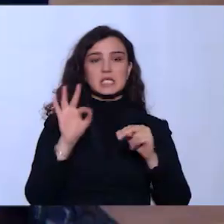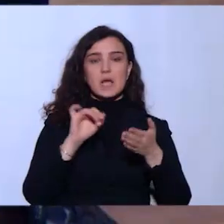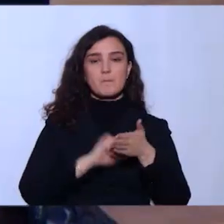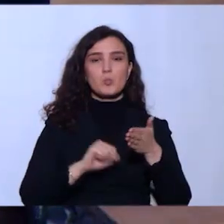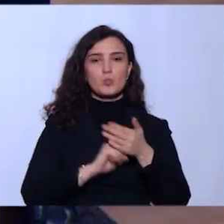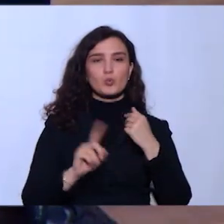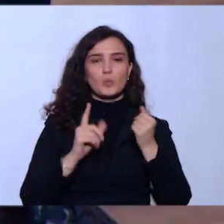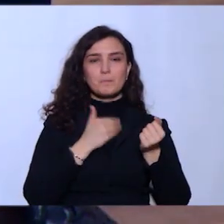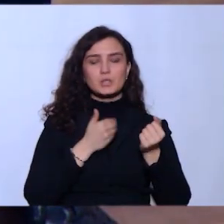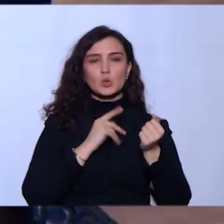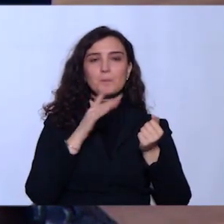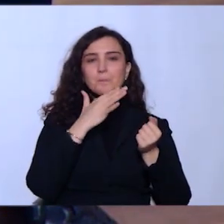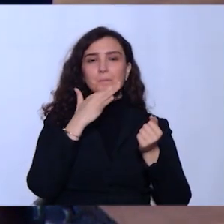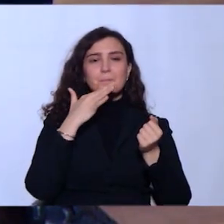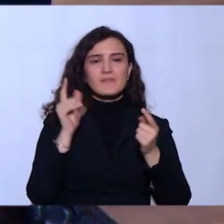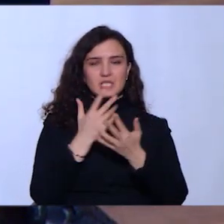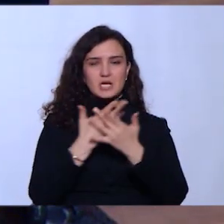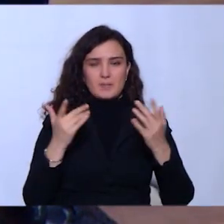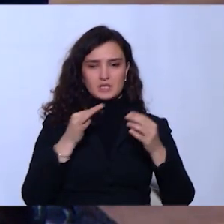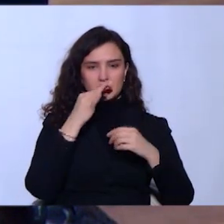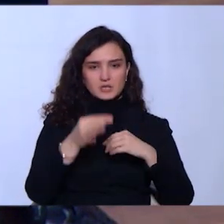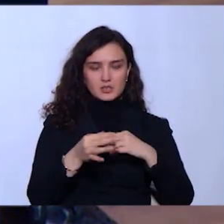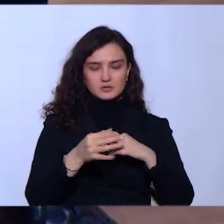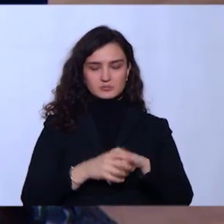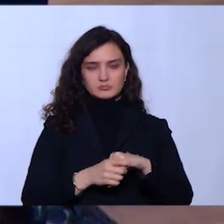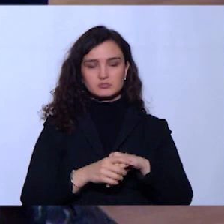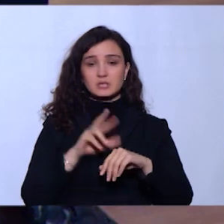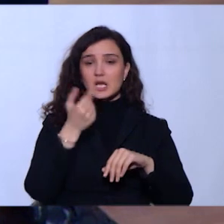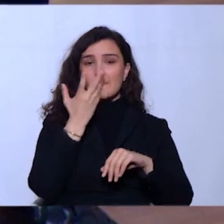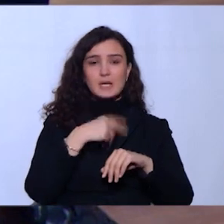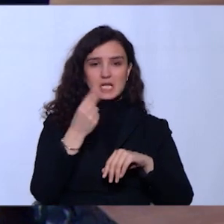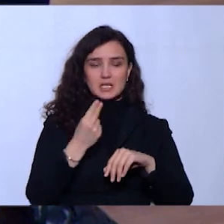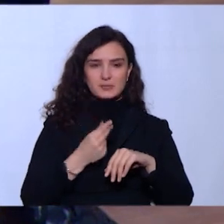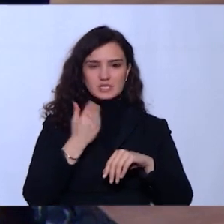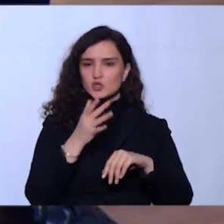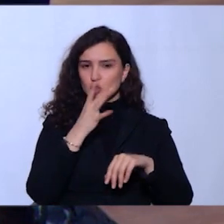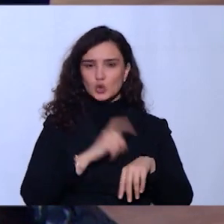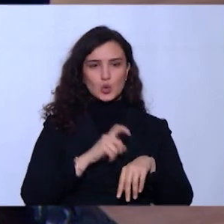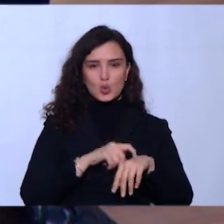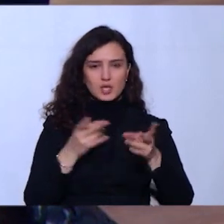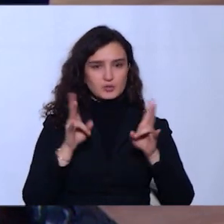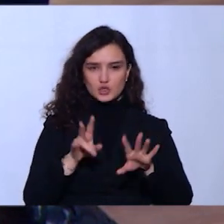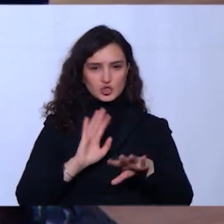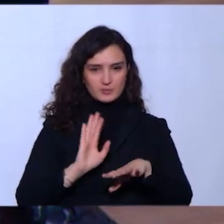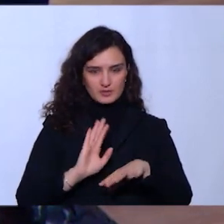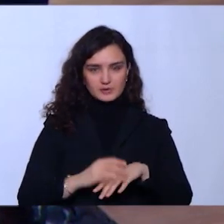რომ მინდა, რომ ბევრი რამე გითხრათ და გაფერადებისთვის დრო აღარ